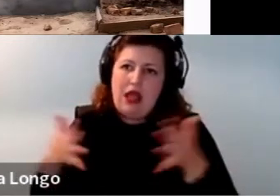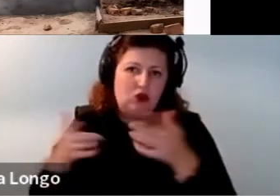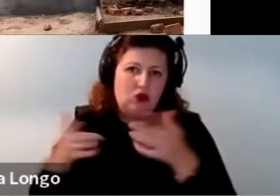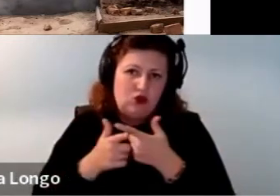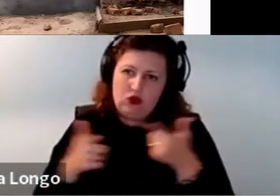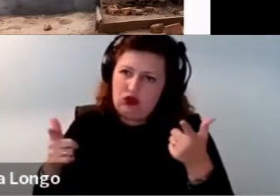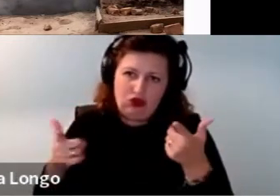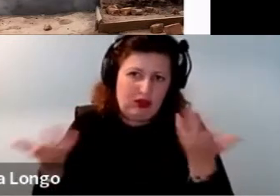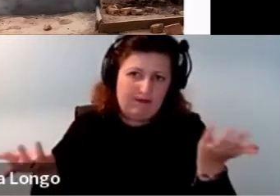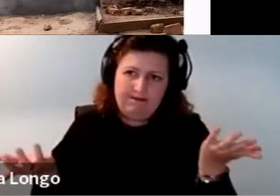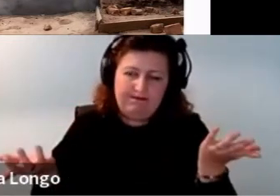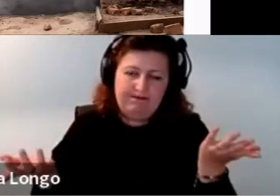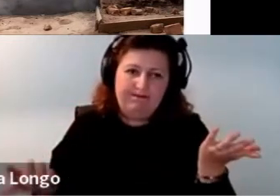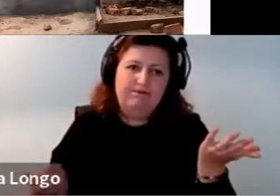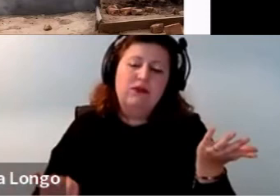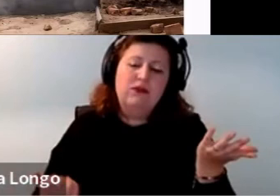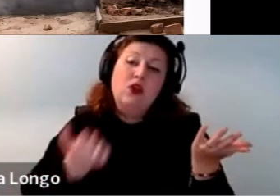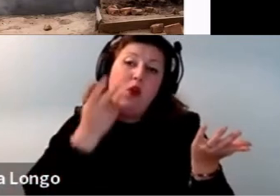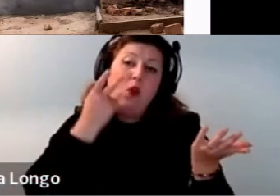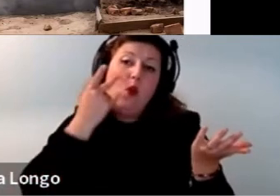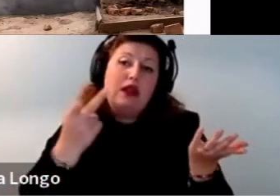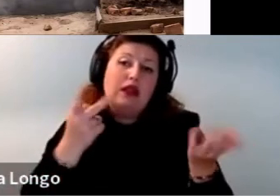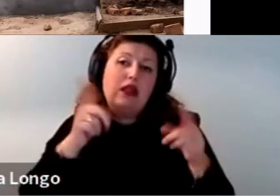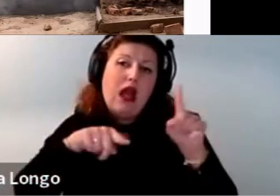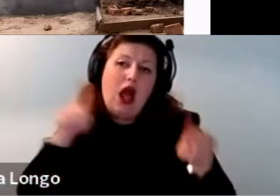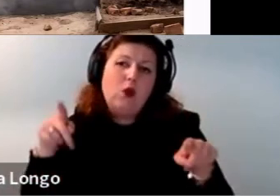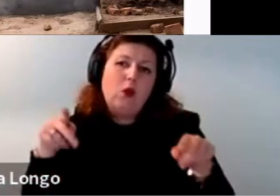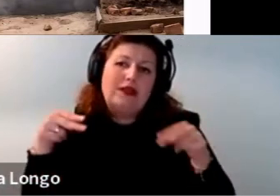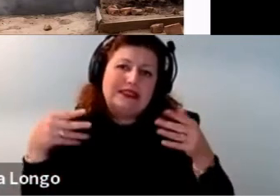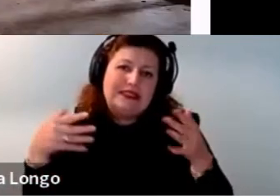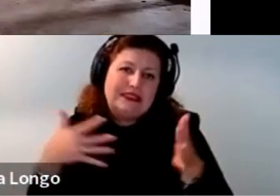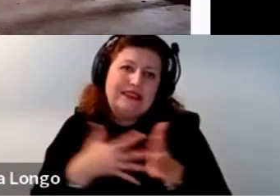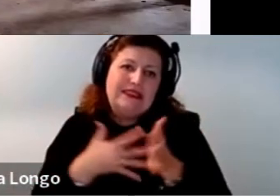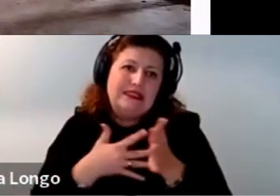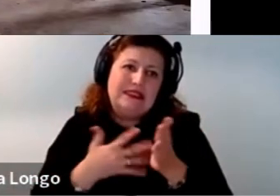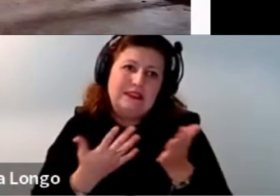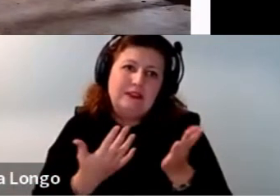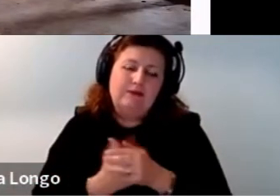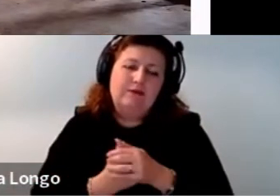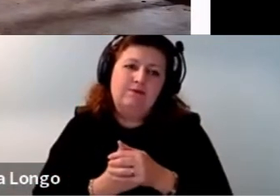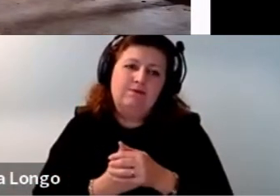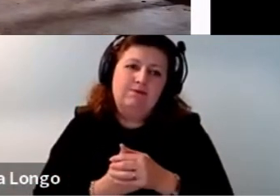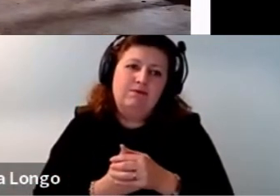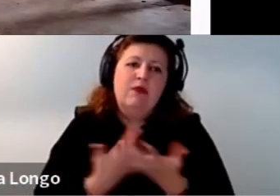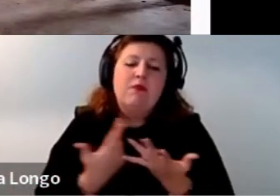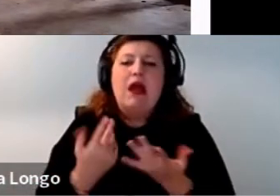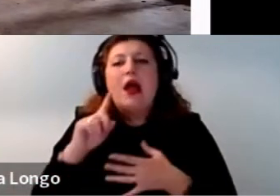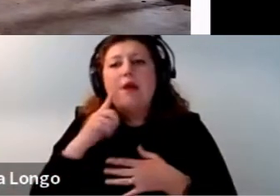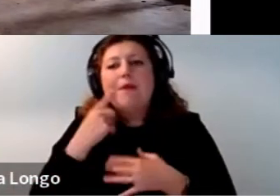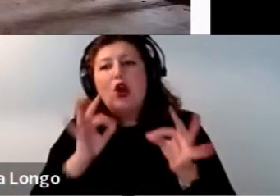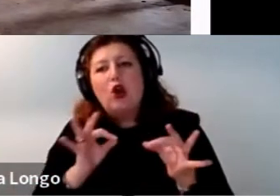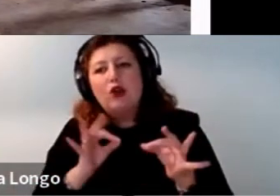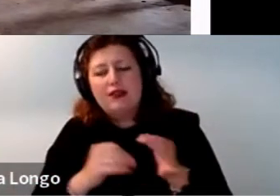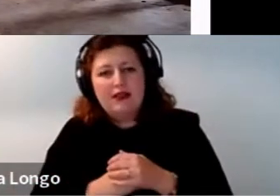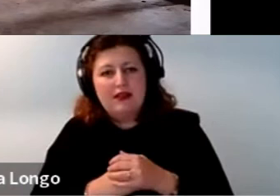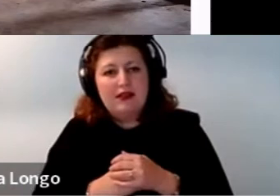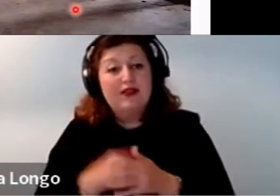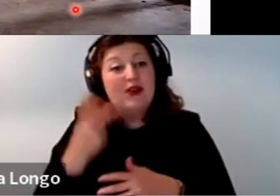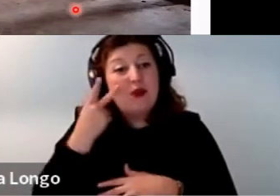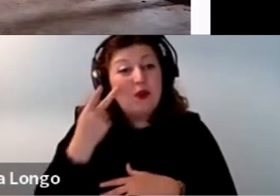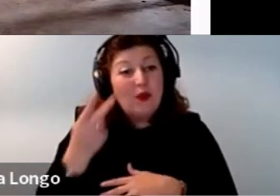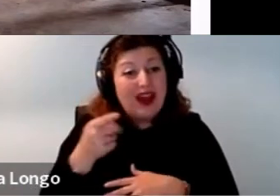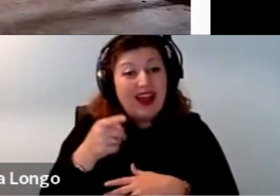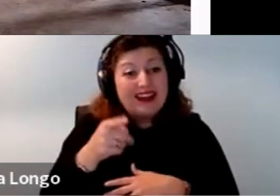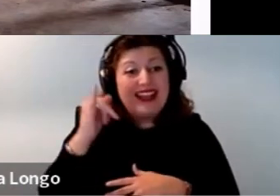farlo diversamente, e averla era molto meglio che non averla. Questi sono i pavimenti